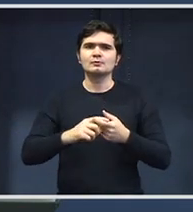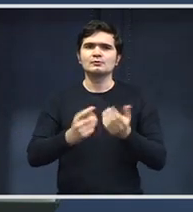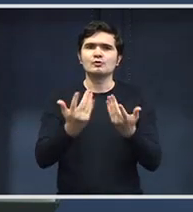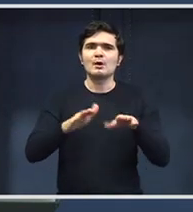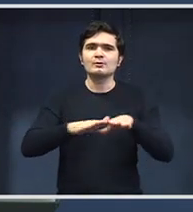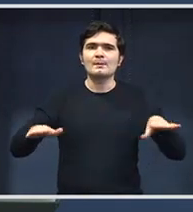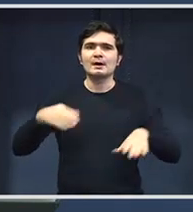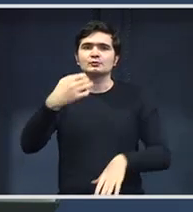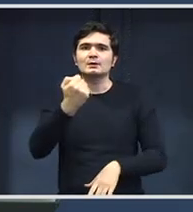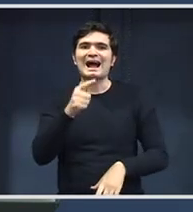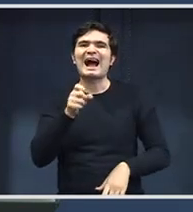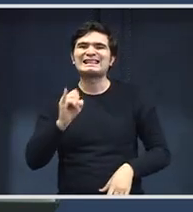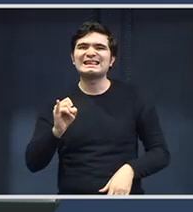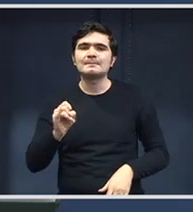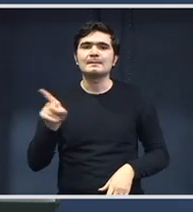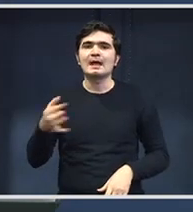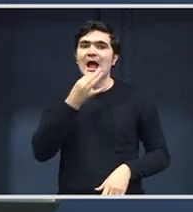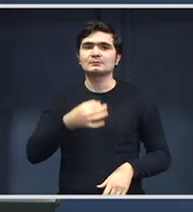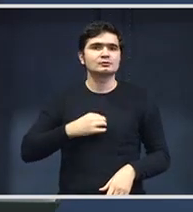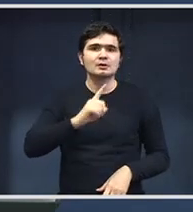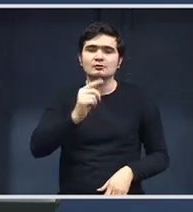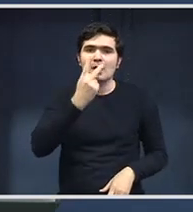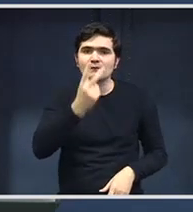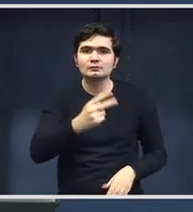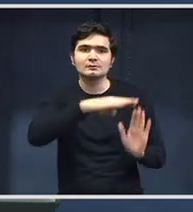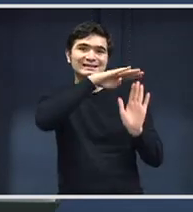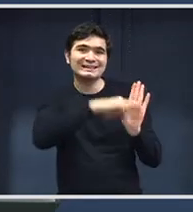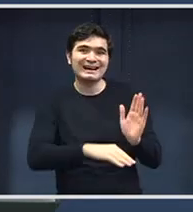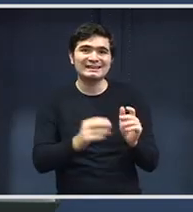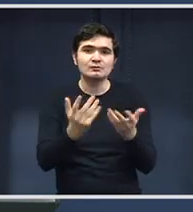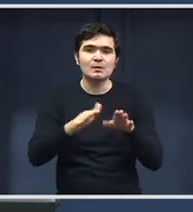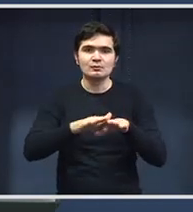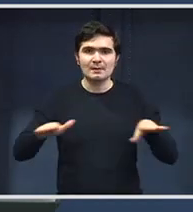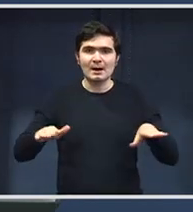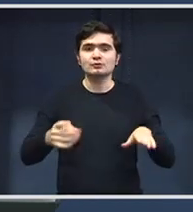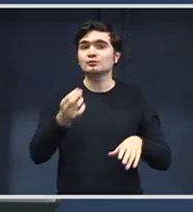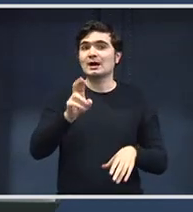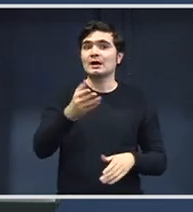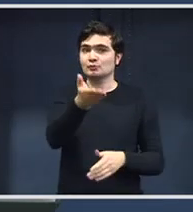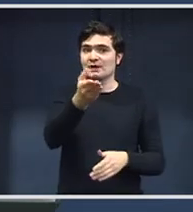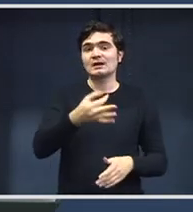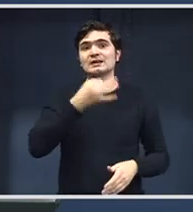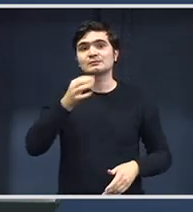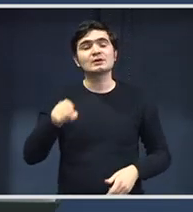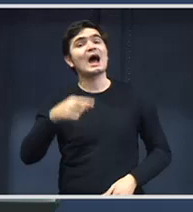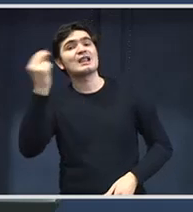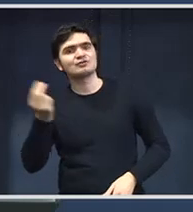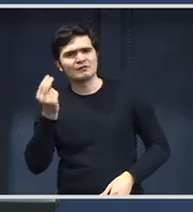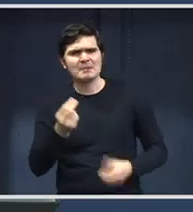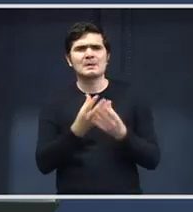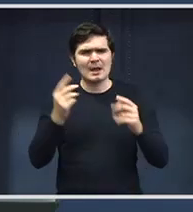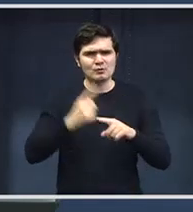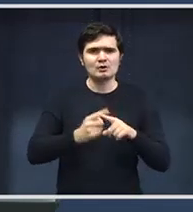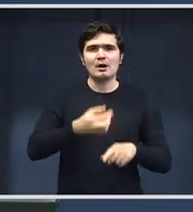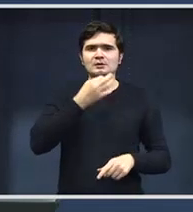susține că în momentul de față nu vedem o scădere a numărului de paturi, în condițiile în care dumneavoastră a spus cu totul altceva, în repetate